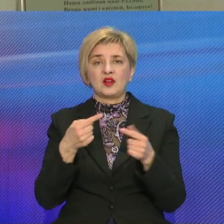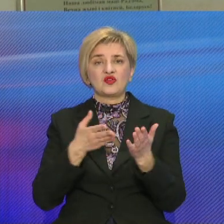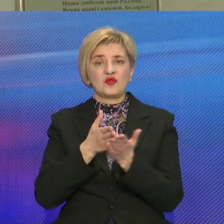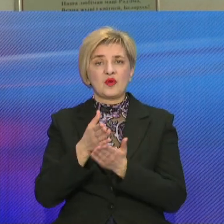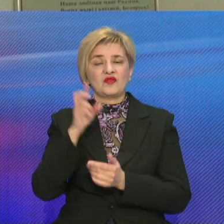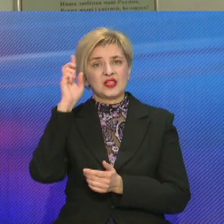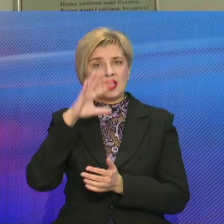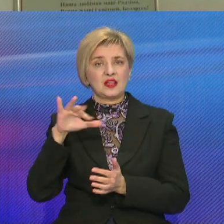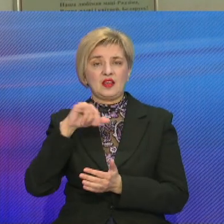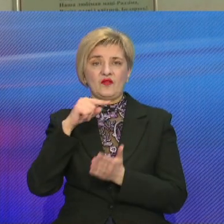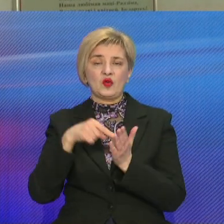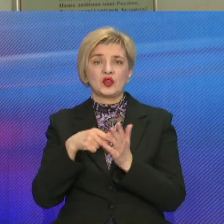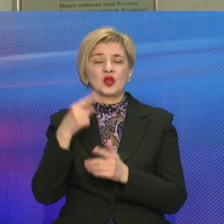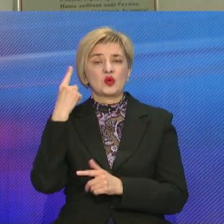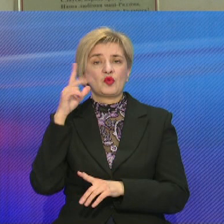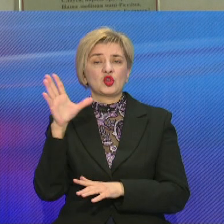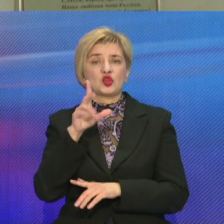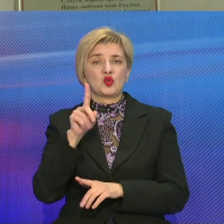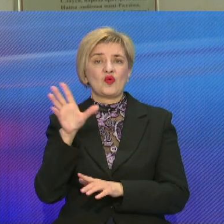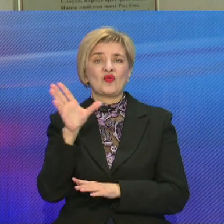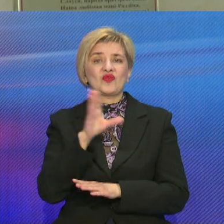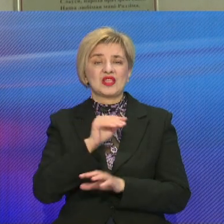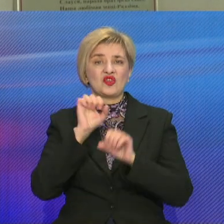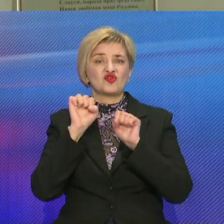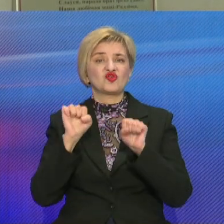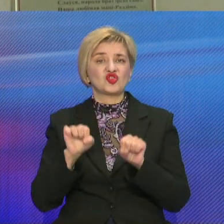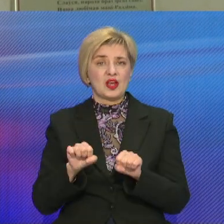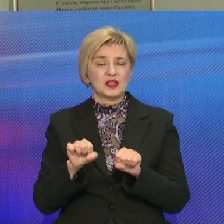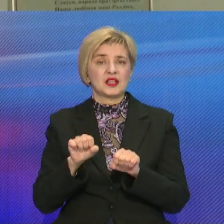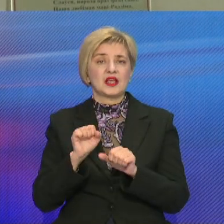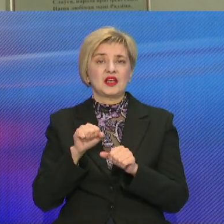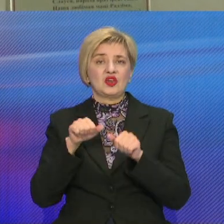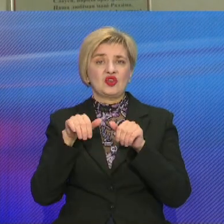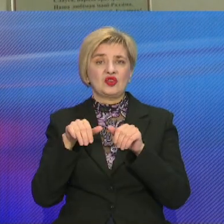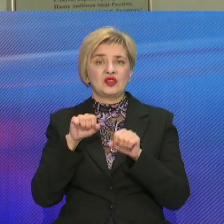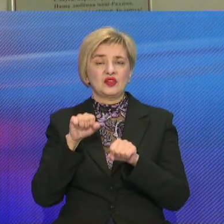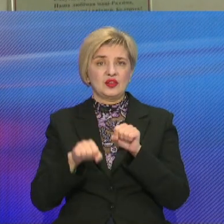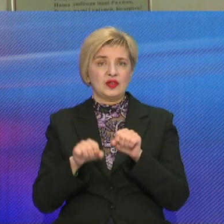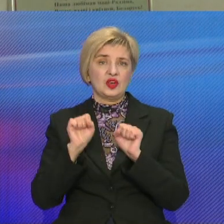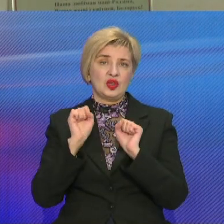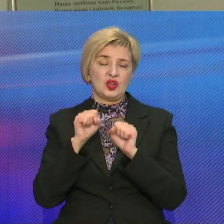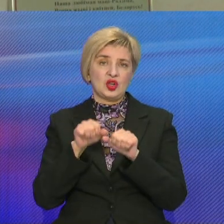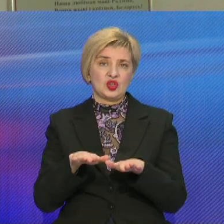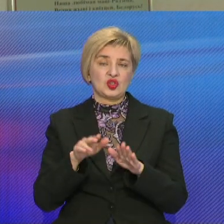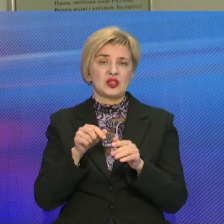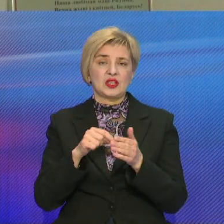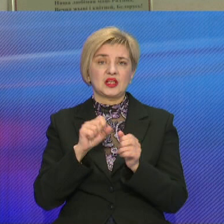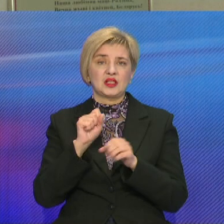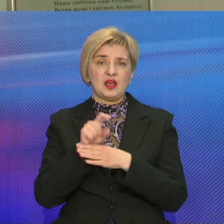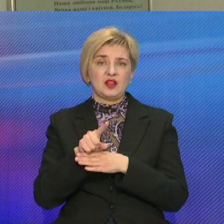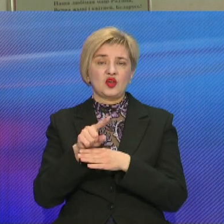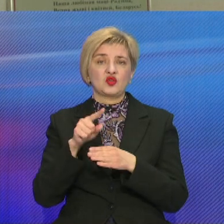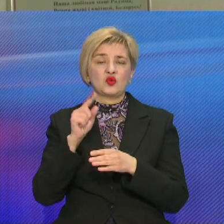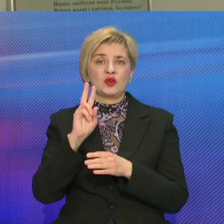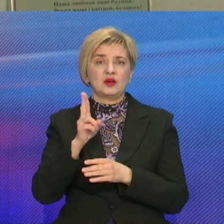что все шансы решить задачу по использованию 65% отходов к 2025 году у